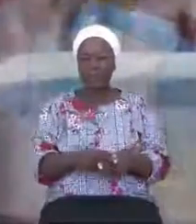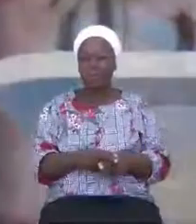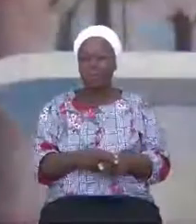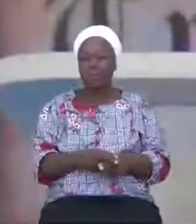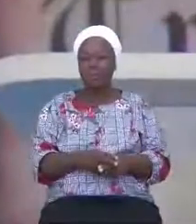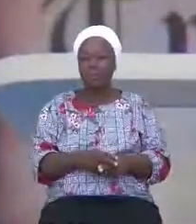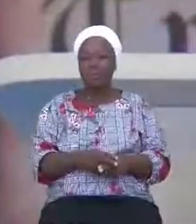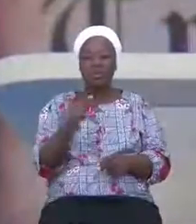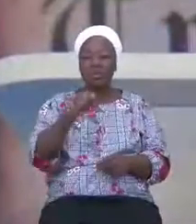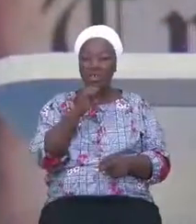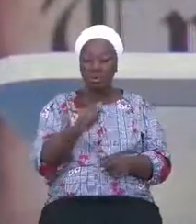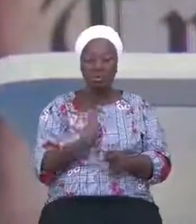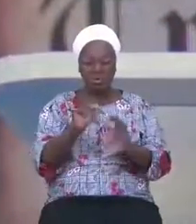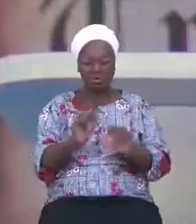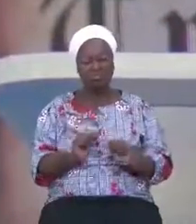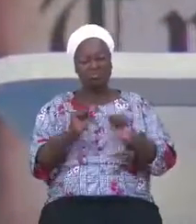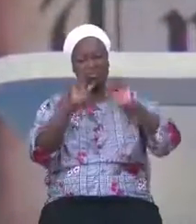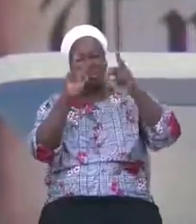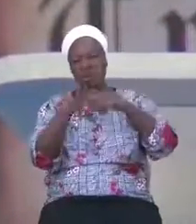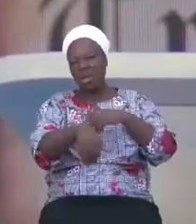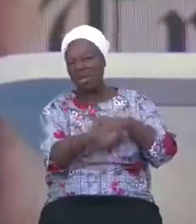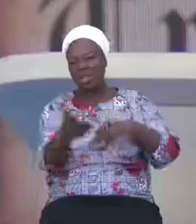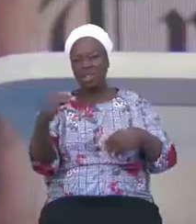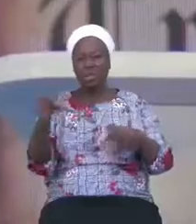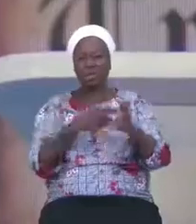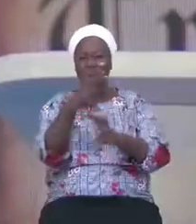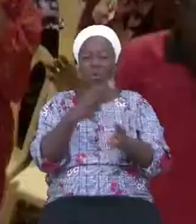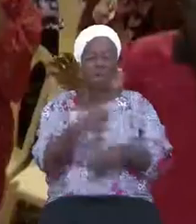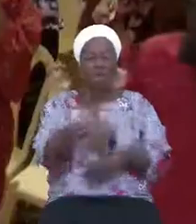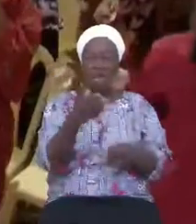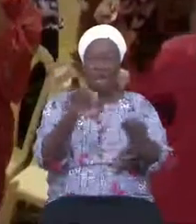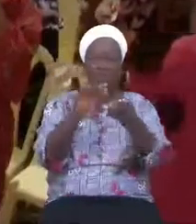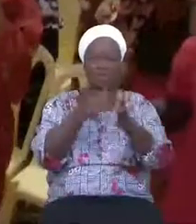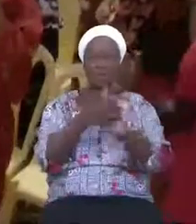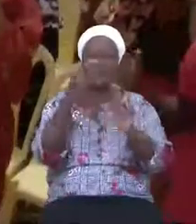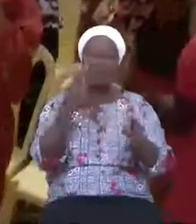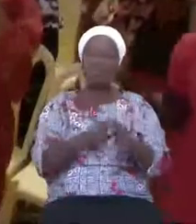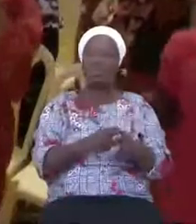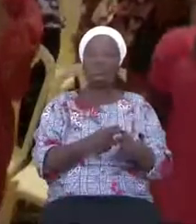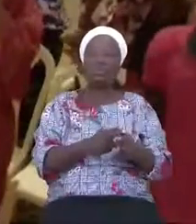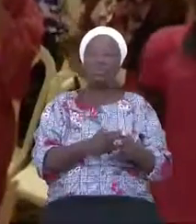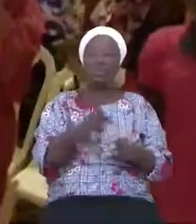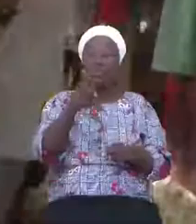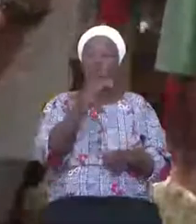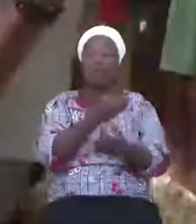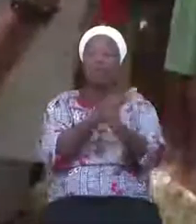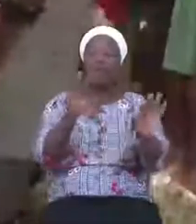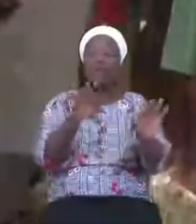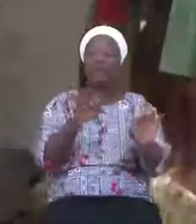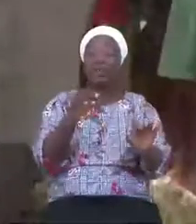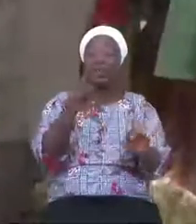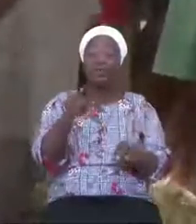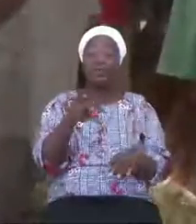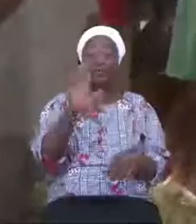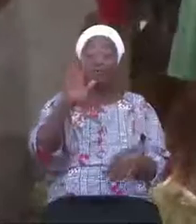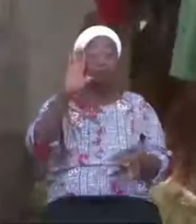pleurs. Nous ne sommes plus sujets à quoi que ce soit du monde. Tu es libre. Ta